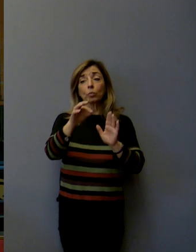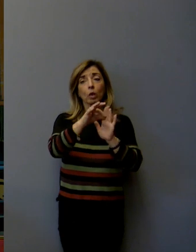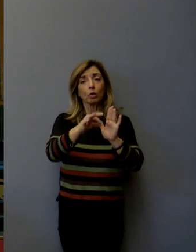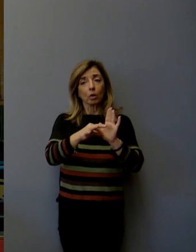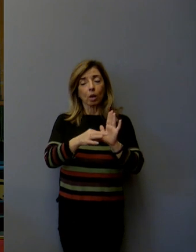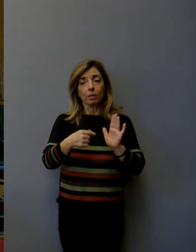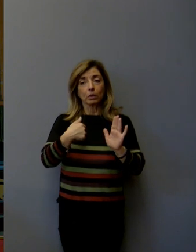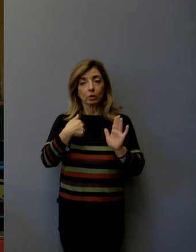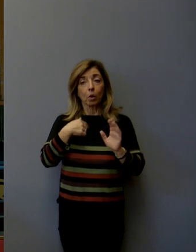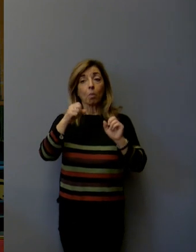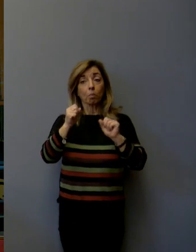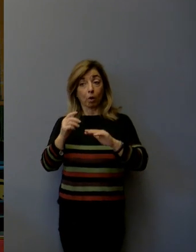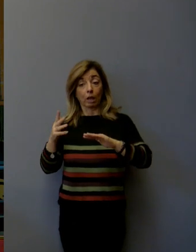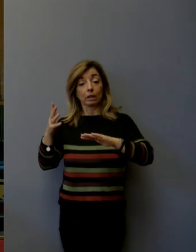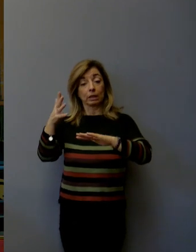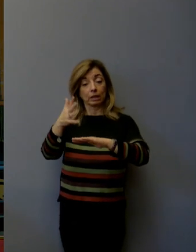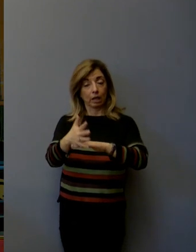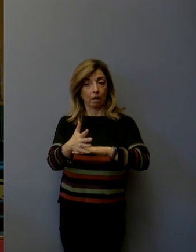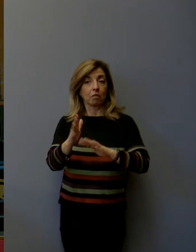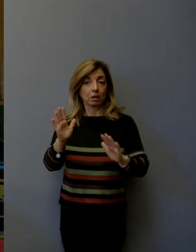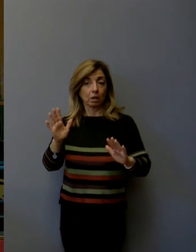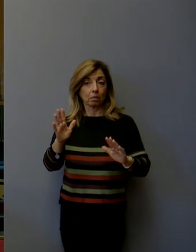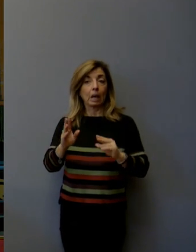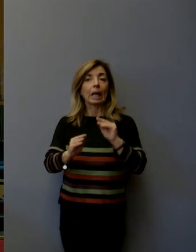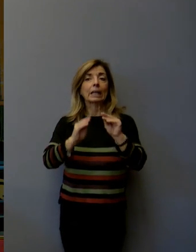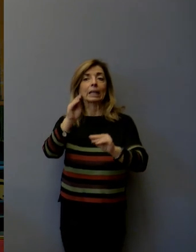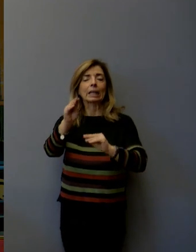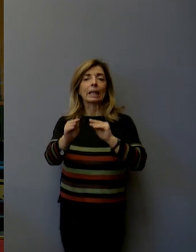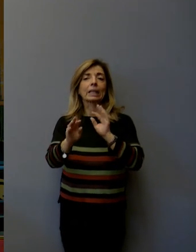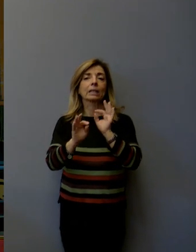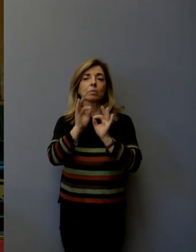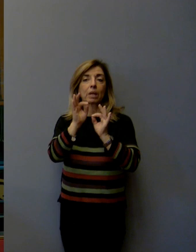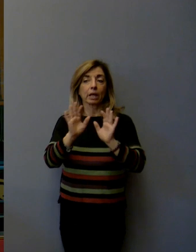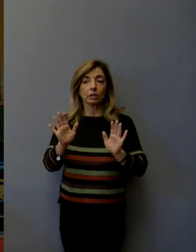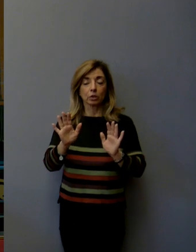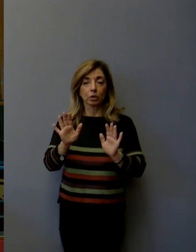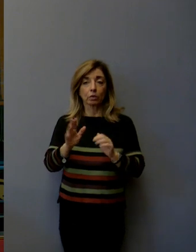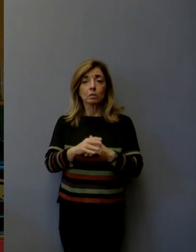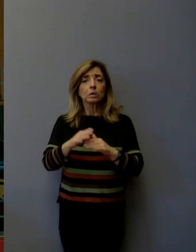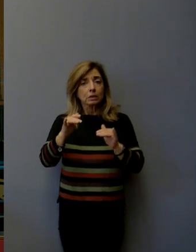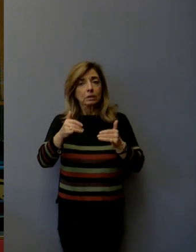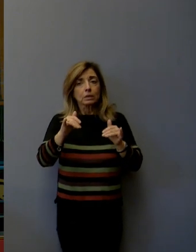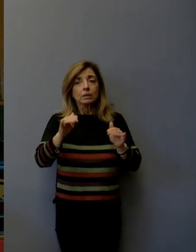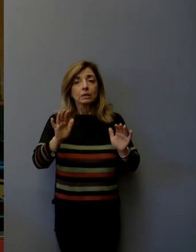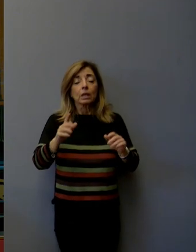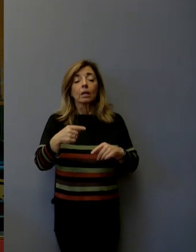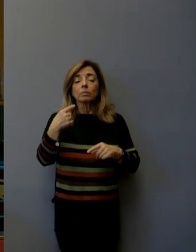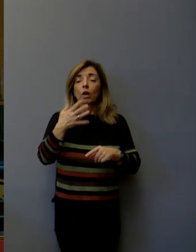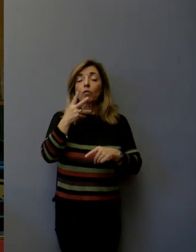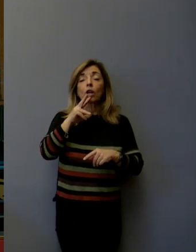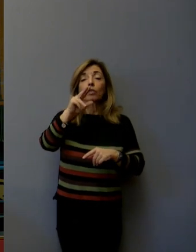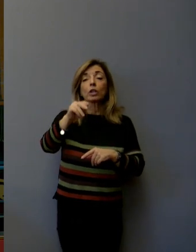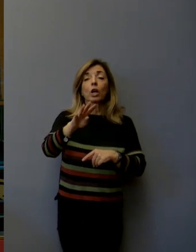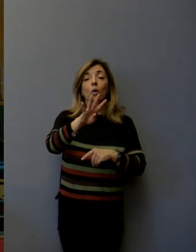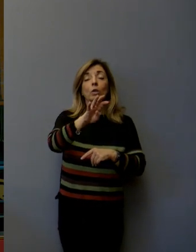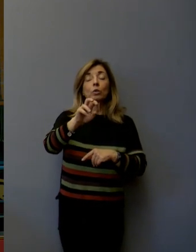eventualmente intervenire per chiedere delucidazioni non lastante e quindi le volevo dire che 4.337